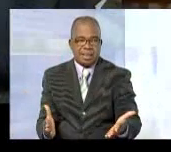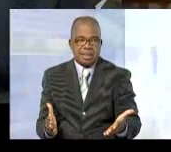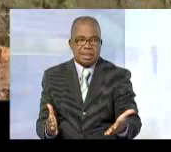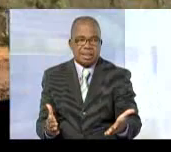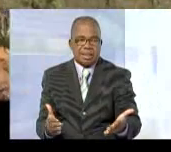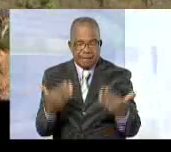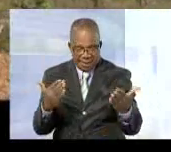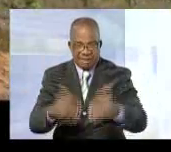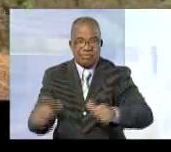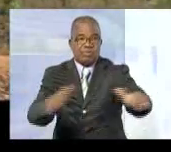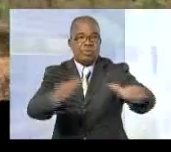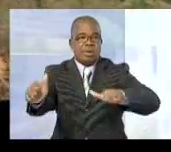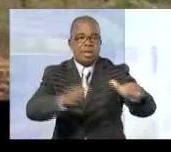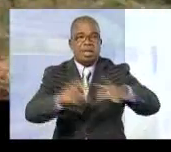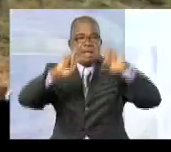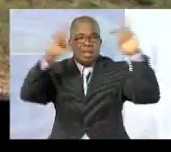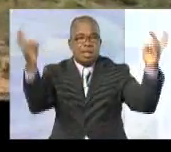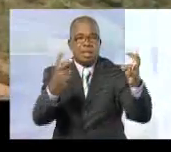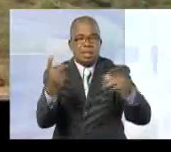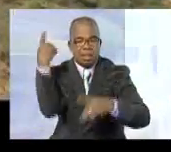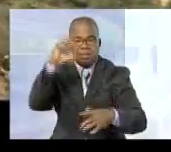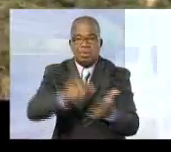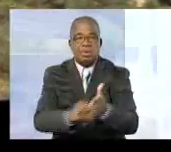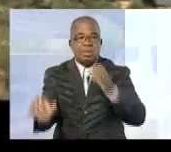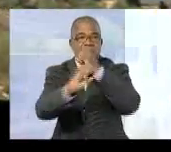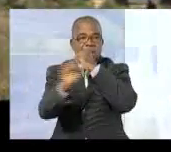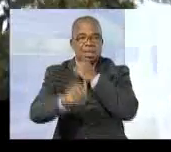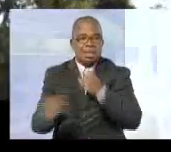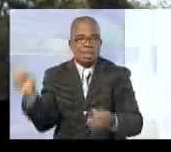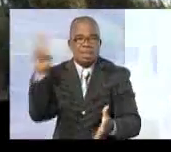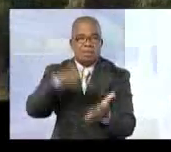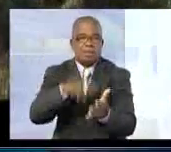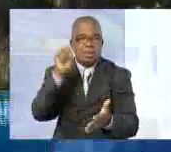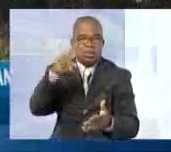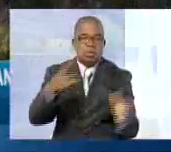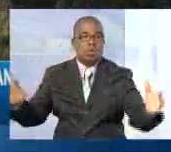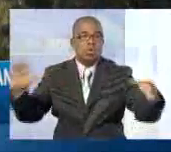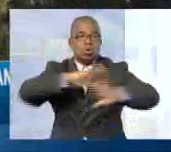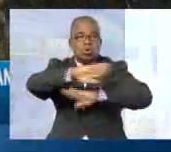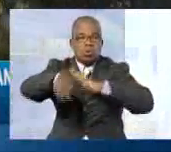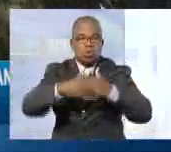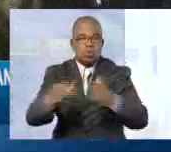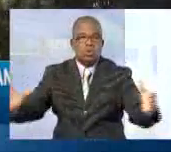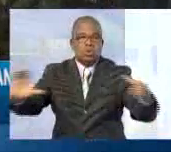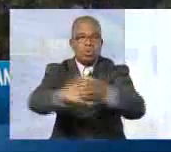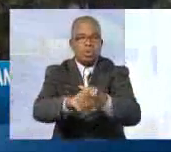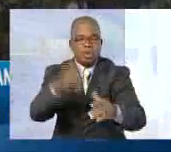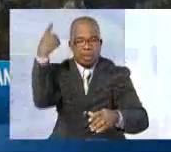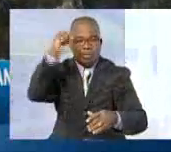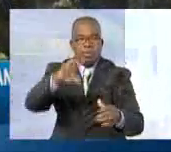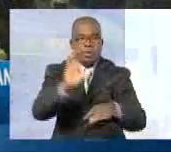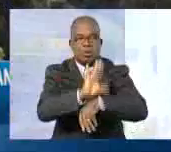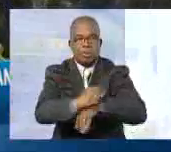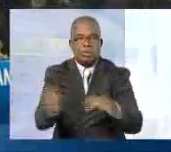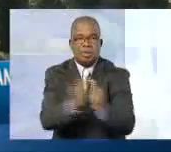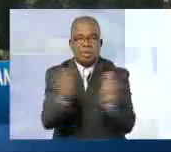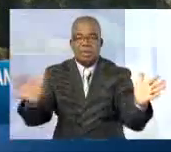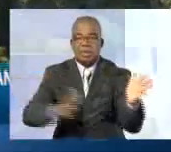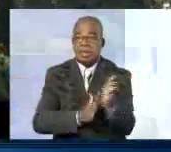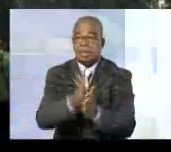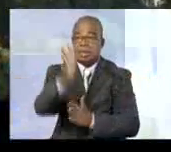Agissons maintenant. Le thème retenu pour cette campagne 2012-2013 est « Tous unis pour une Côte d'Ivoire sans feu de brousse ». Le